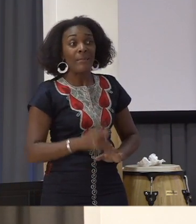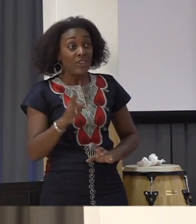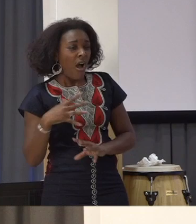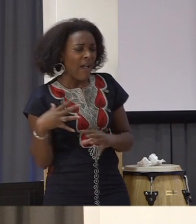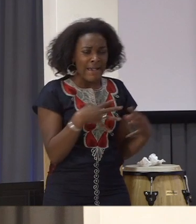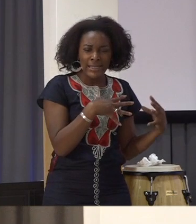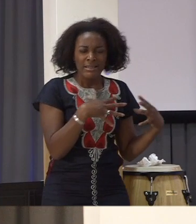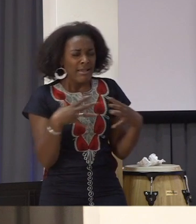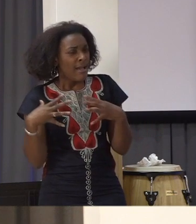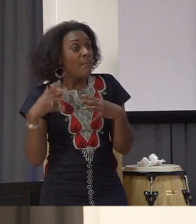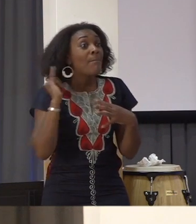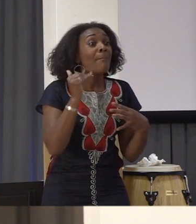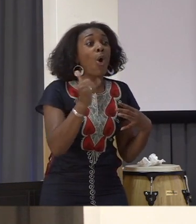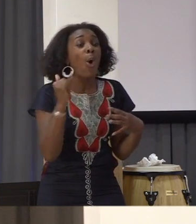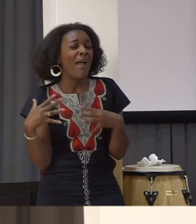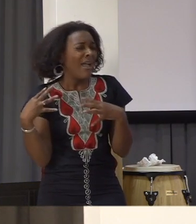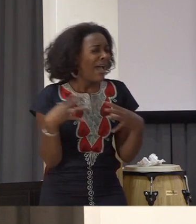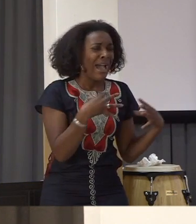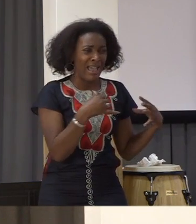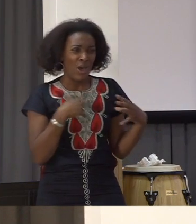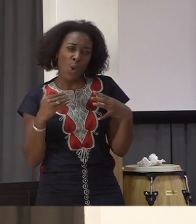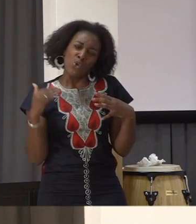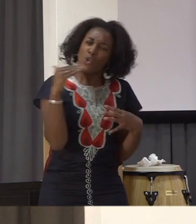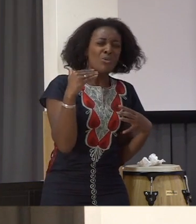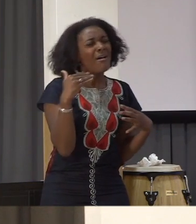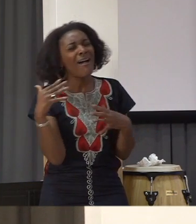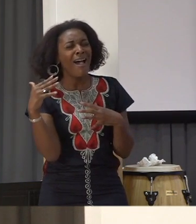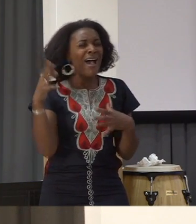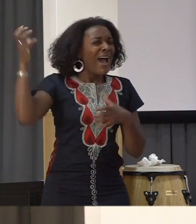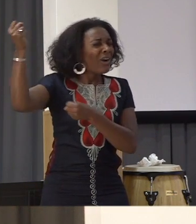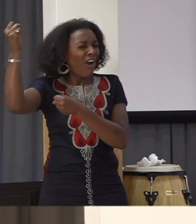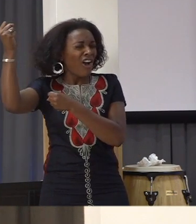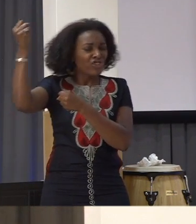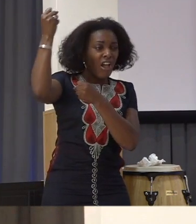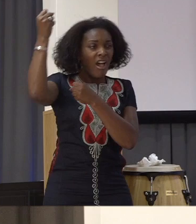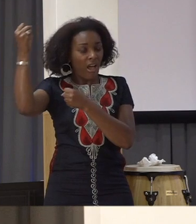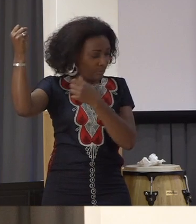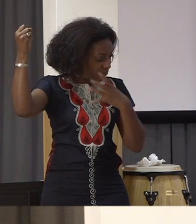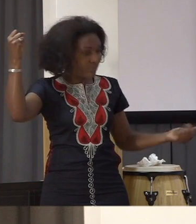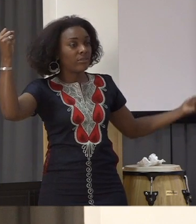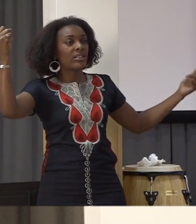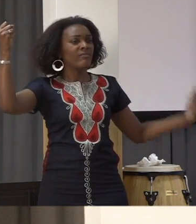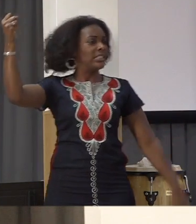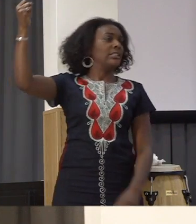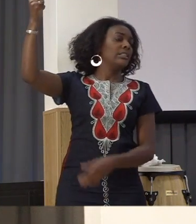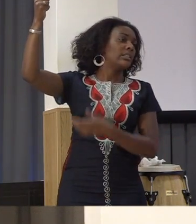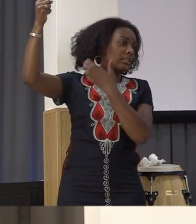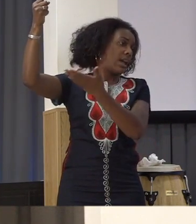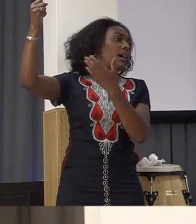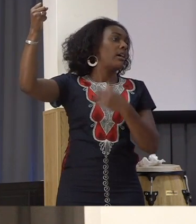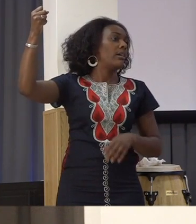de Dieu, c'est la joie du Seigneur, parce que tu sais que lorsque Jésus viendra, alors sa